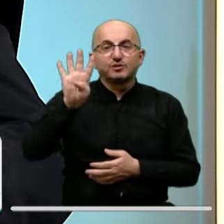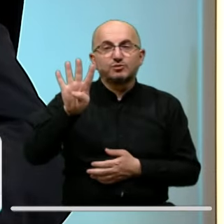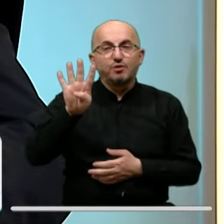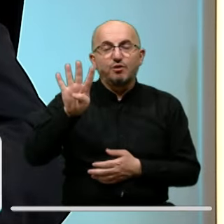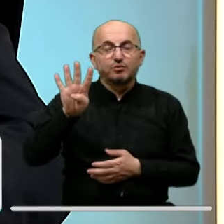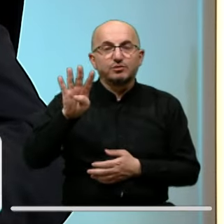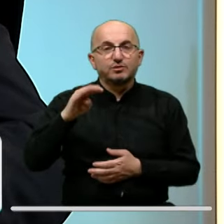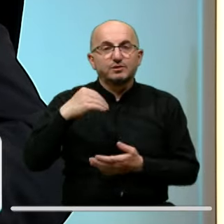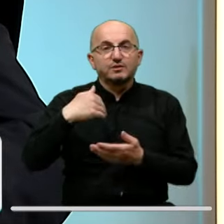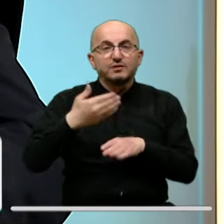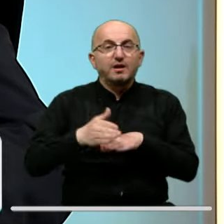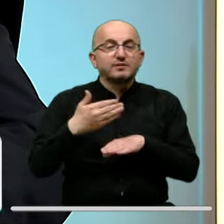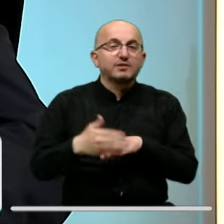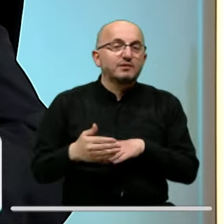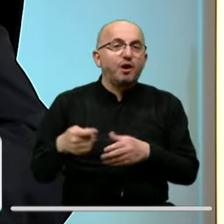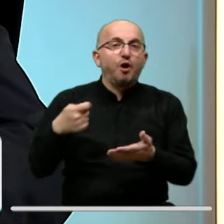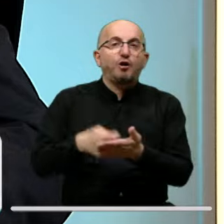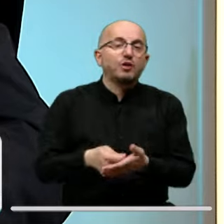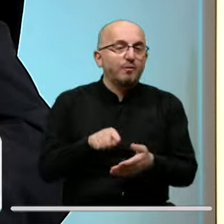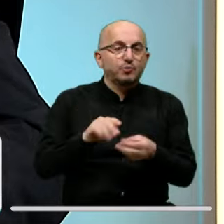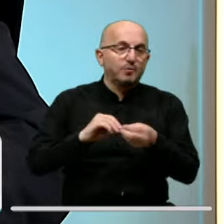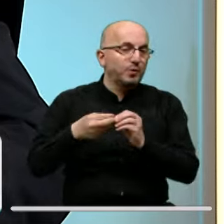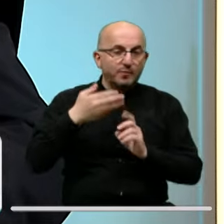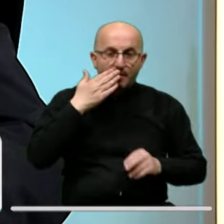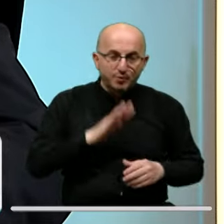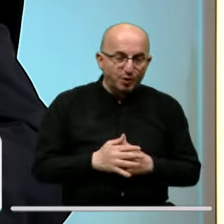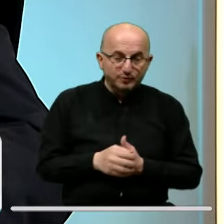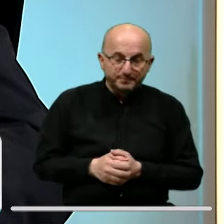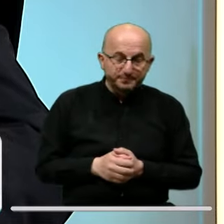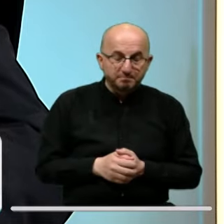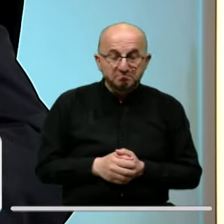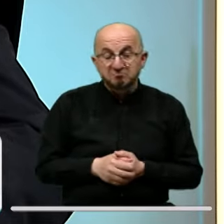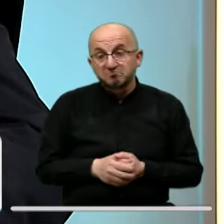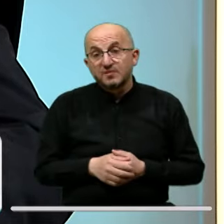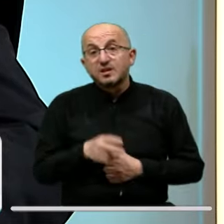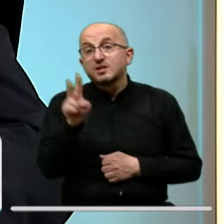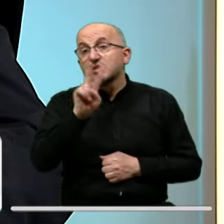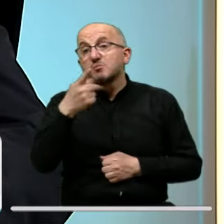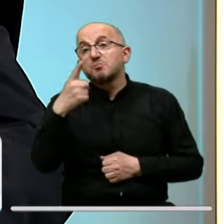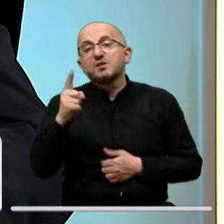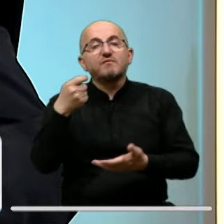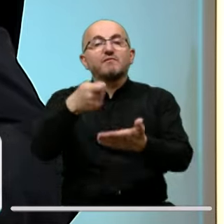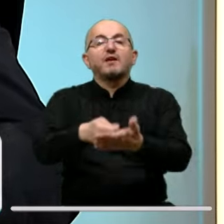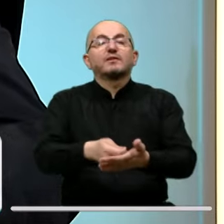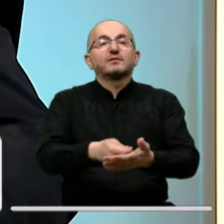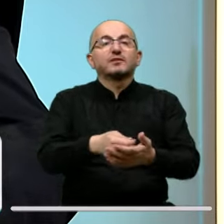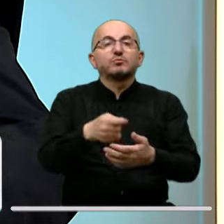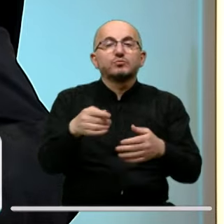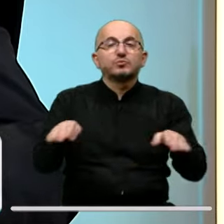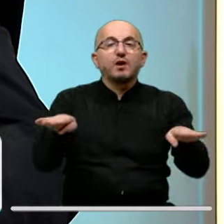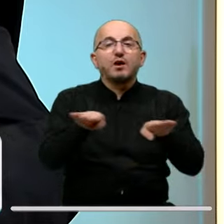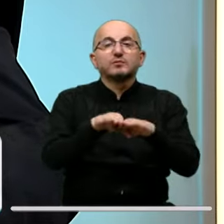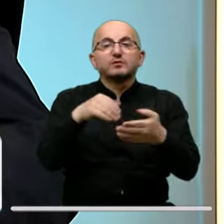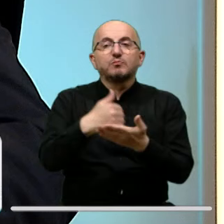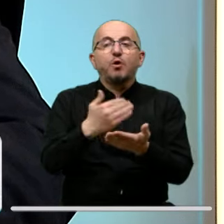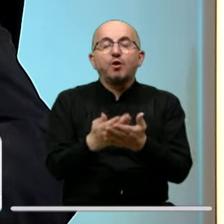2.500 2.500 Bunda bir problem yok Efendim veya verdi ona 20.000 L bunu eşit öde